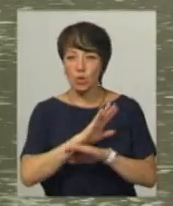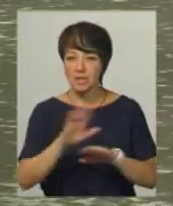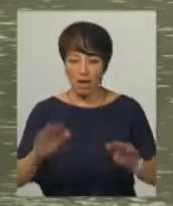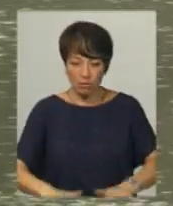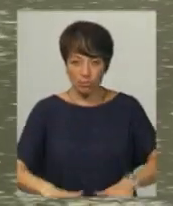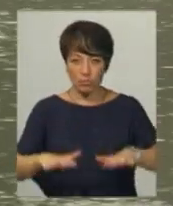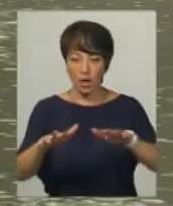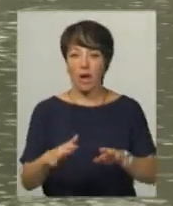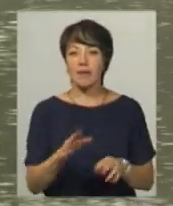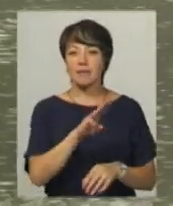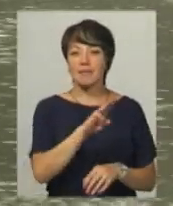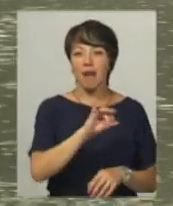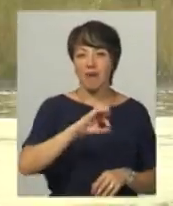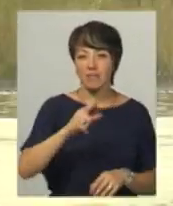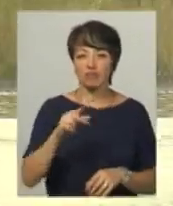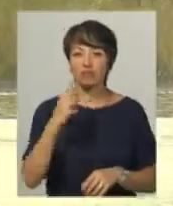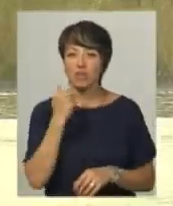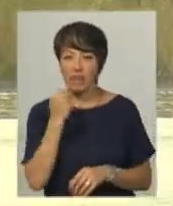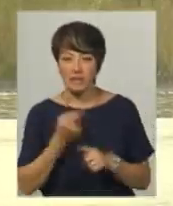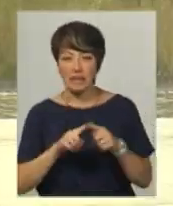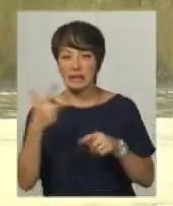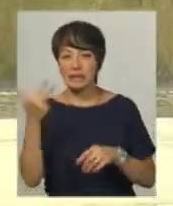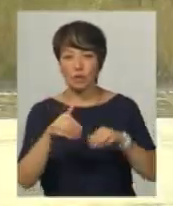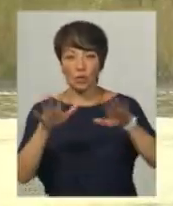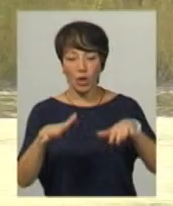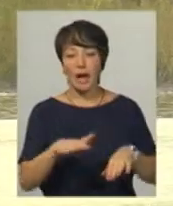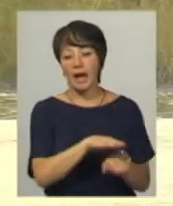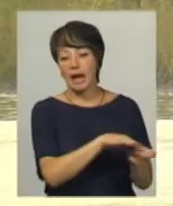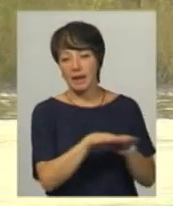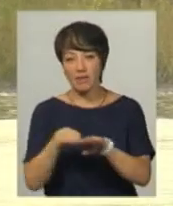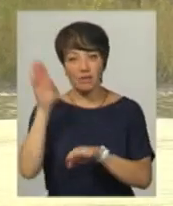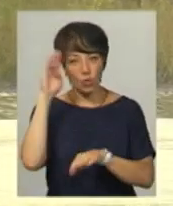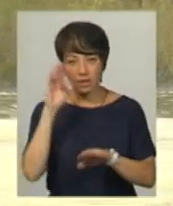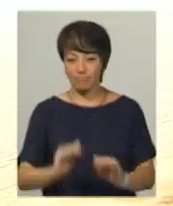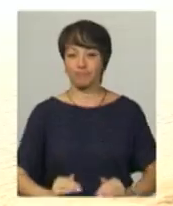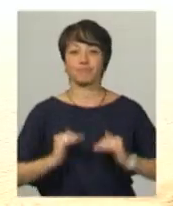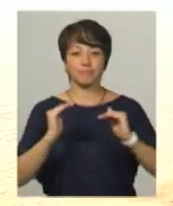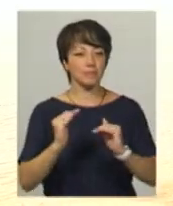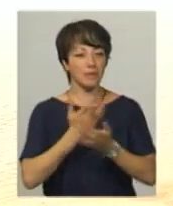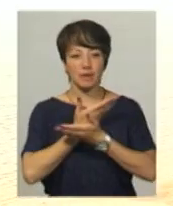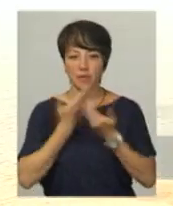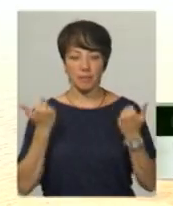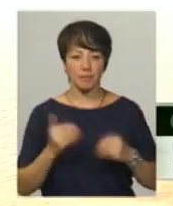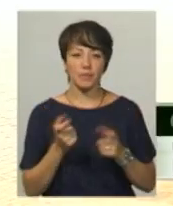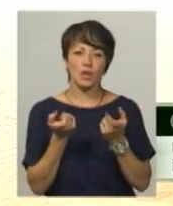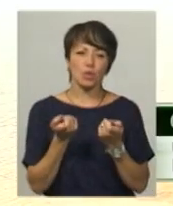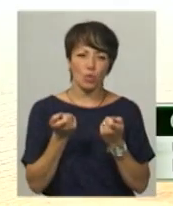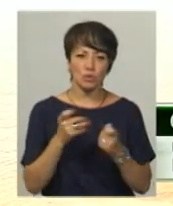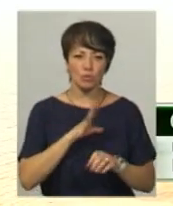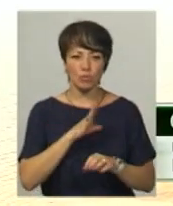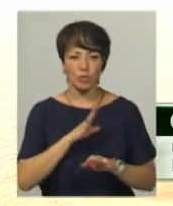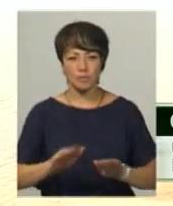травні-червні цього року під час безупинних злив впродовж 3 тижнів рівень води в озері суттєво не піднявся. Було незначне підняття рівня